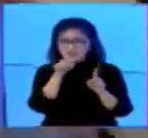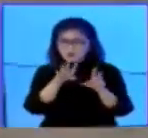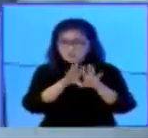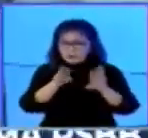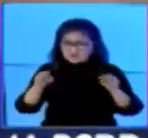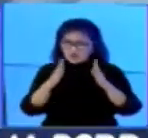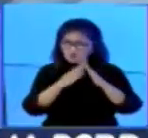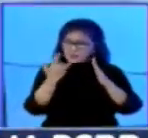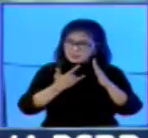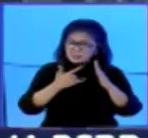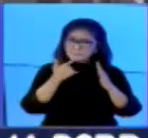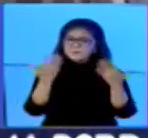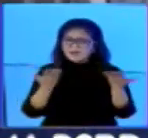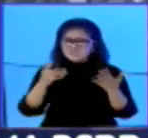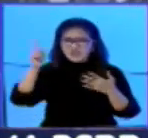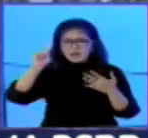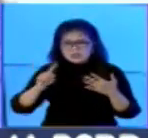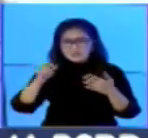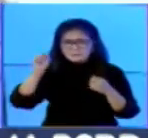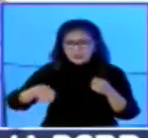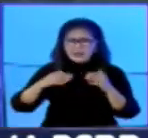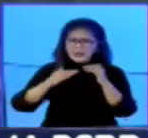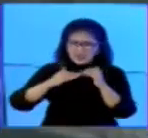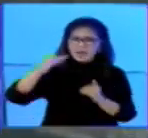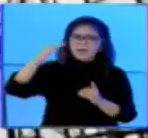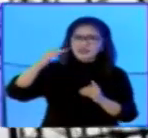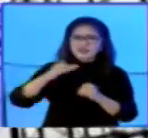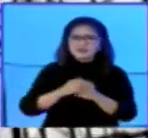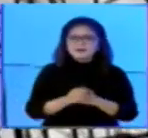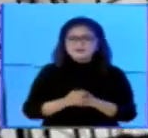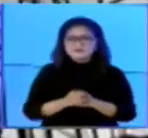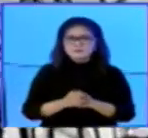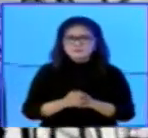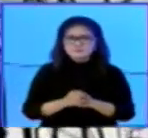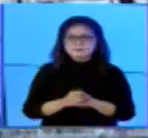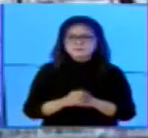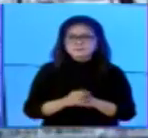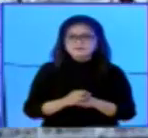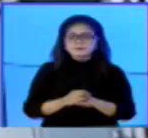umumnya pemakaian energi listrik konsumen naik. Tim Liputan iNews melaporkan.